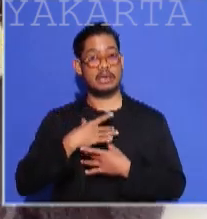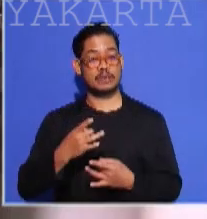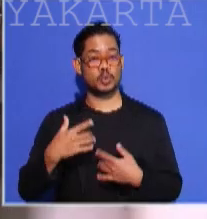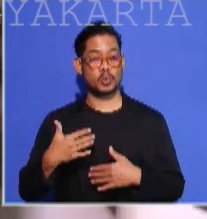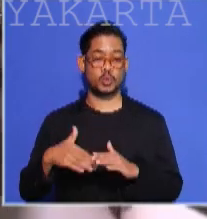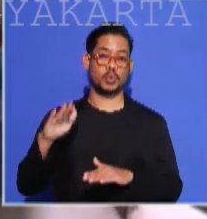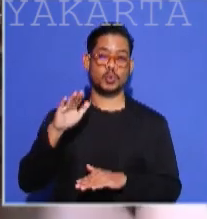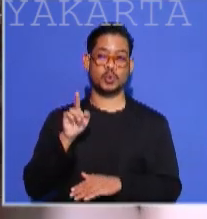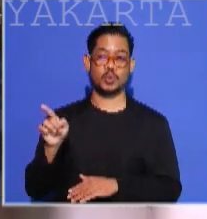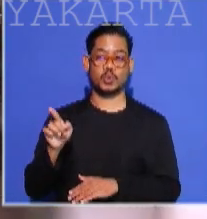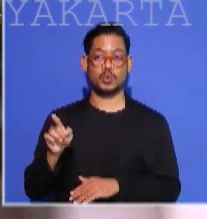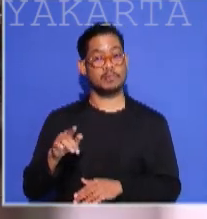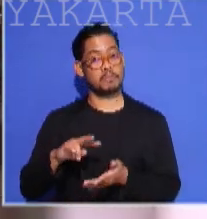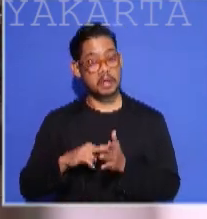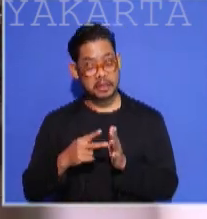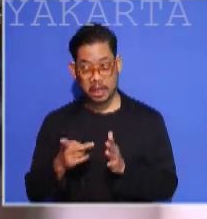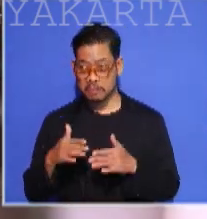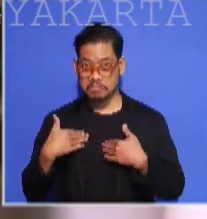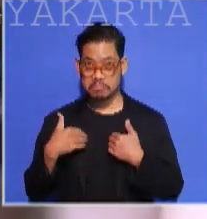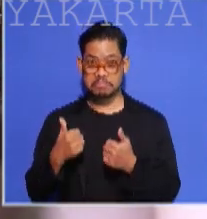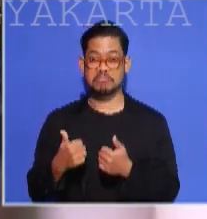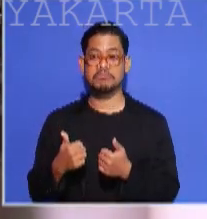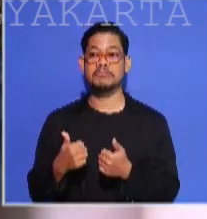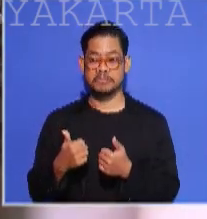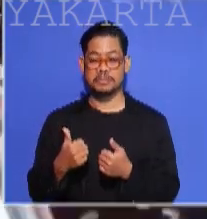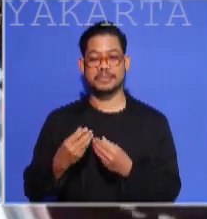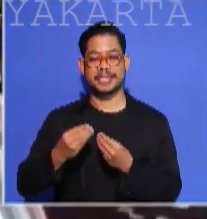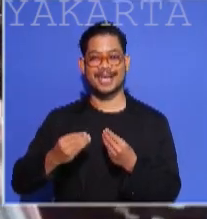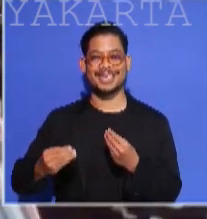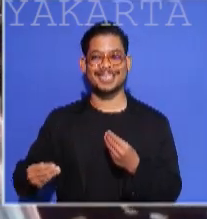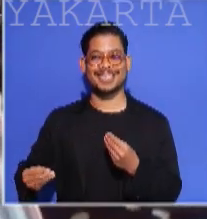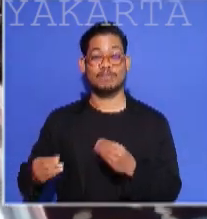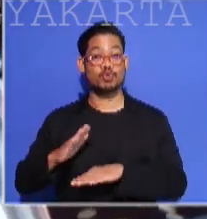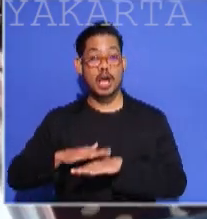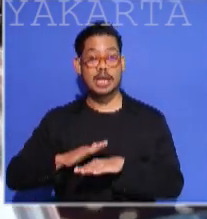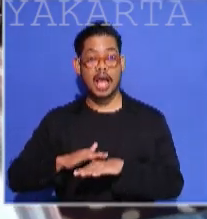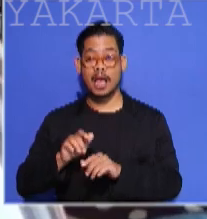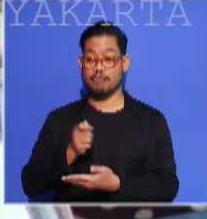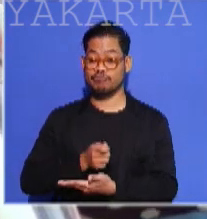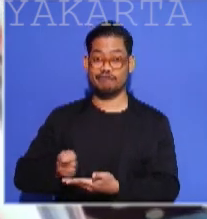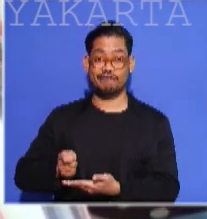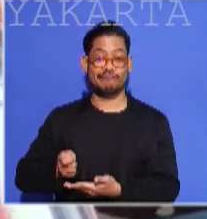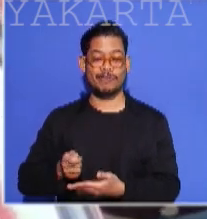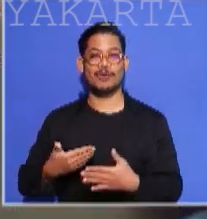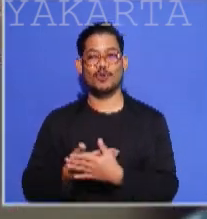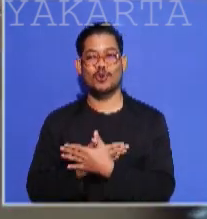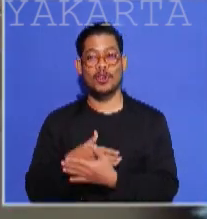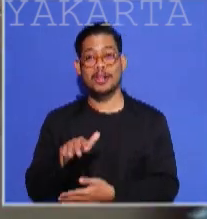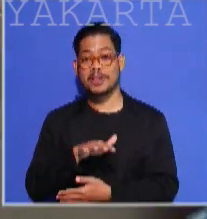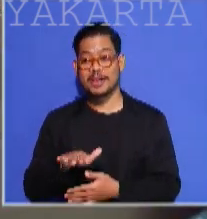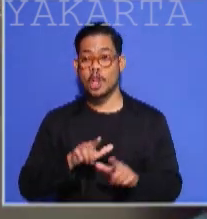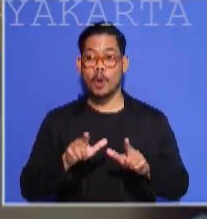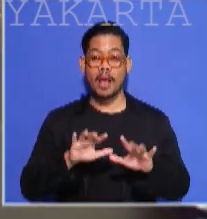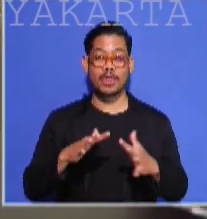saja menjadi angin segar terhadap upaya regenerasi pemain karawitan di Gunung Kidul. Perlombaan maupun ajang festival seperti